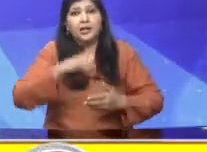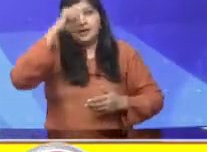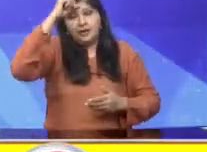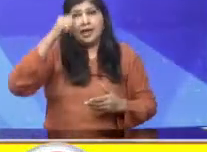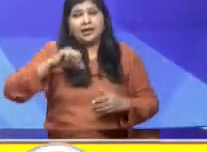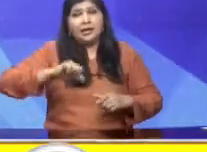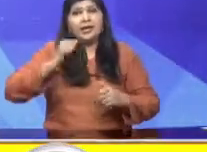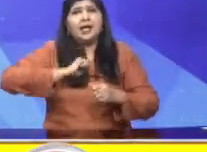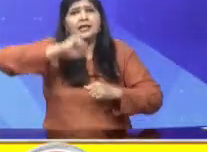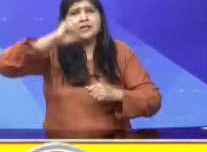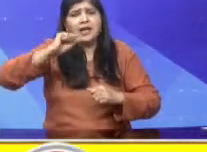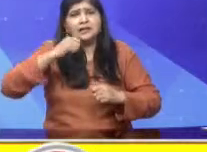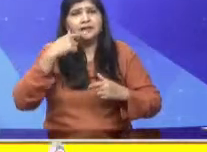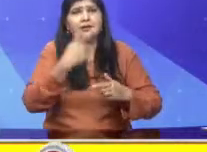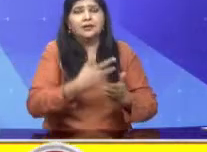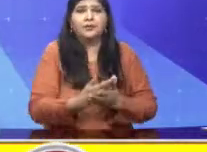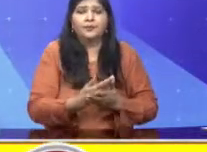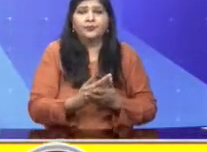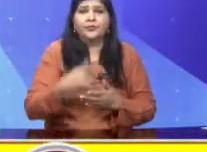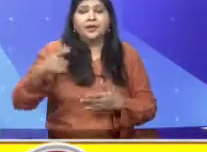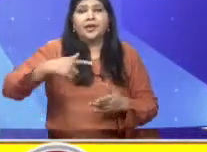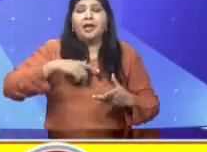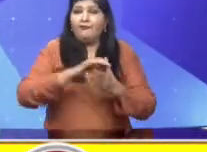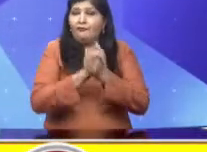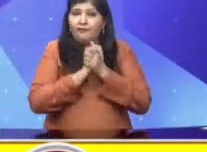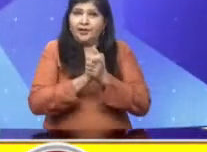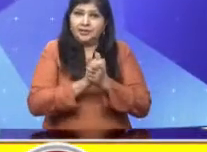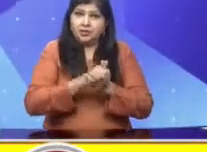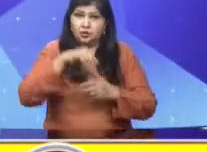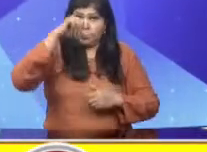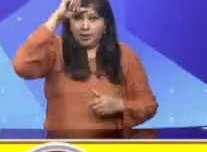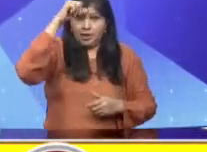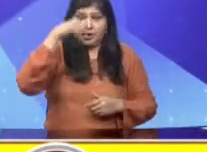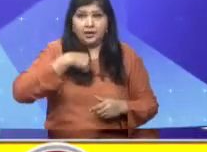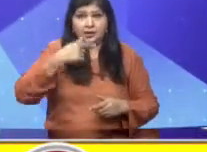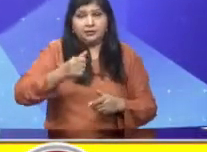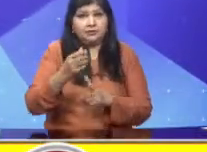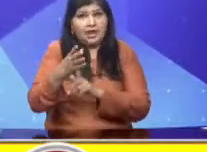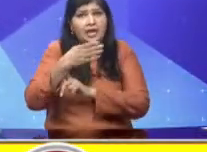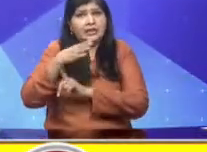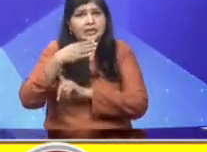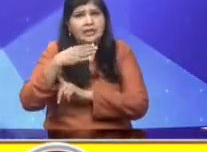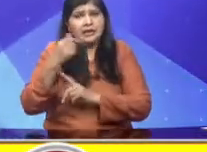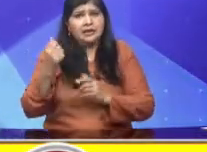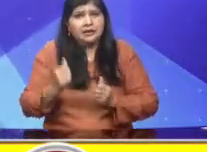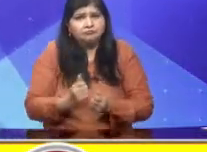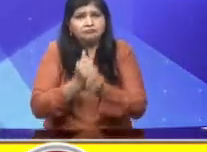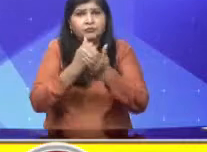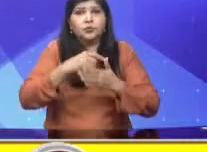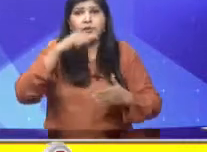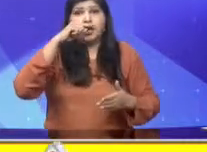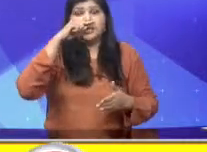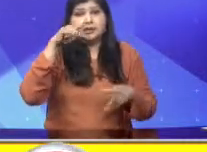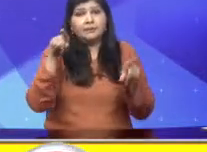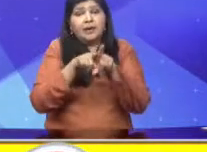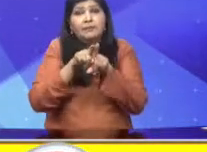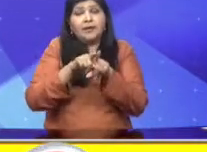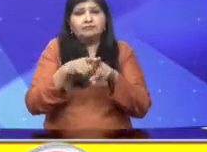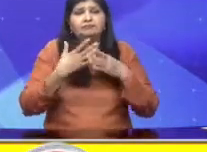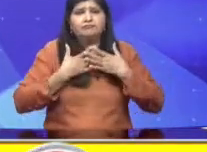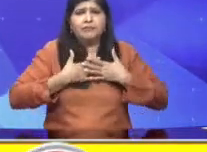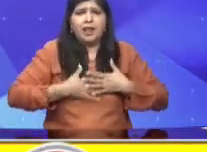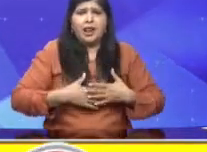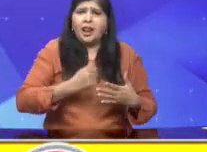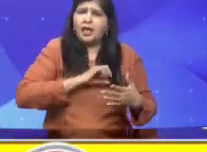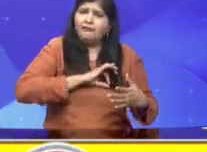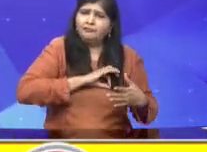करिए, साथियों, जो देश के लिए तिरंगा उठाता है, उसके सम्मान में भावनाओं से